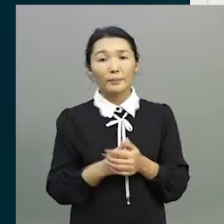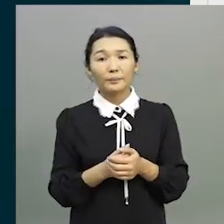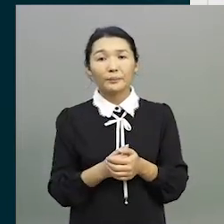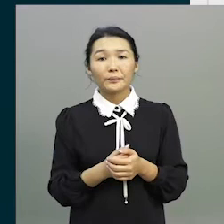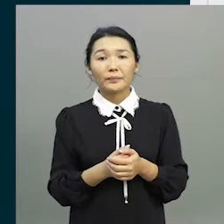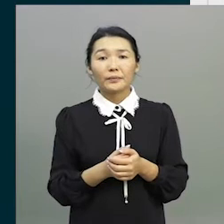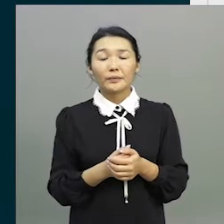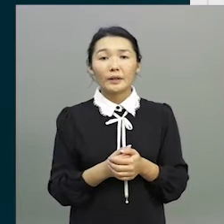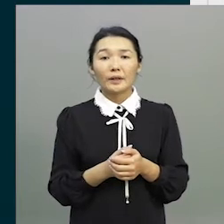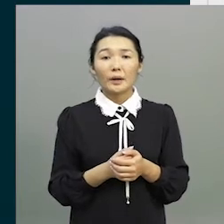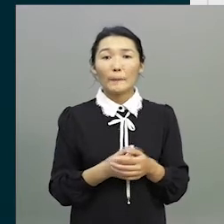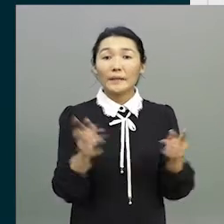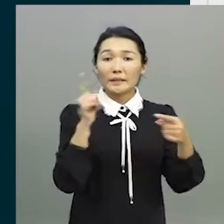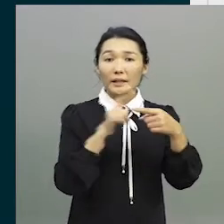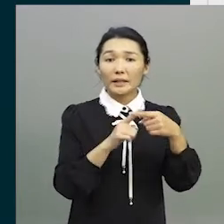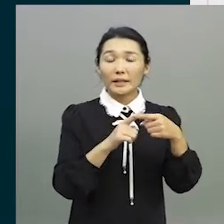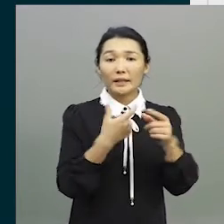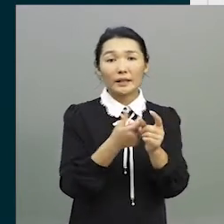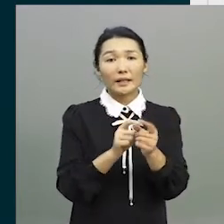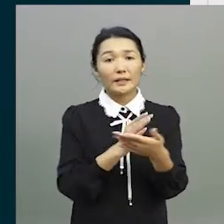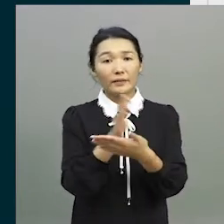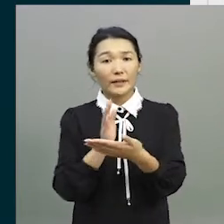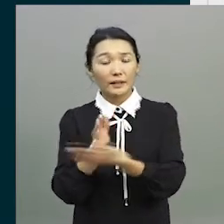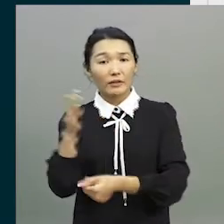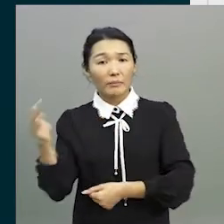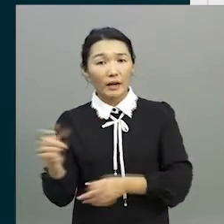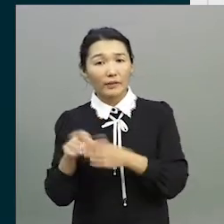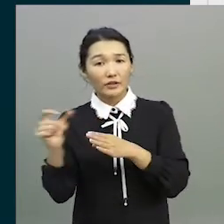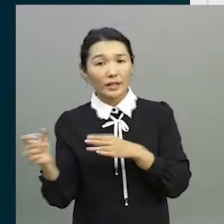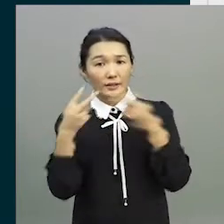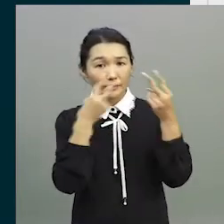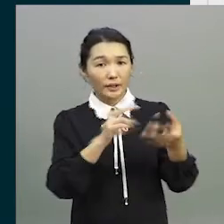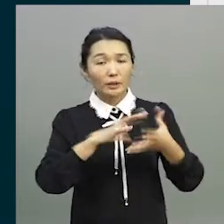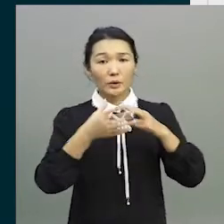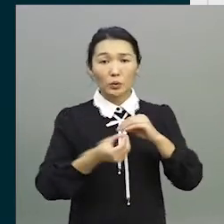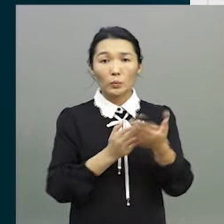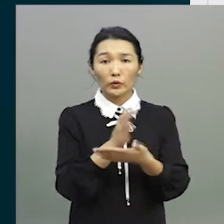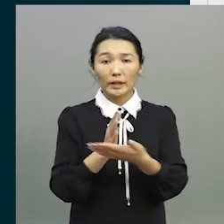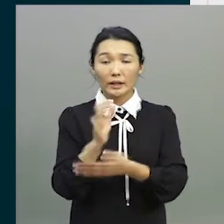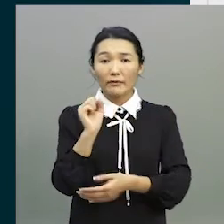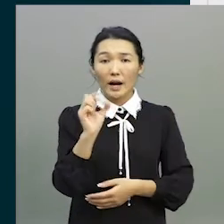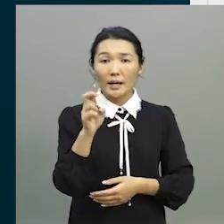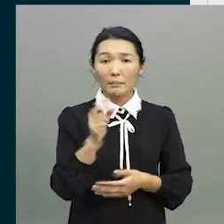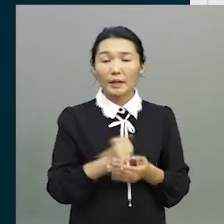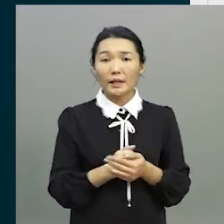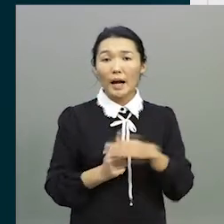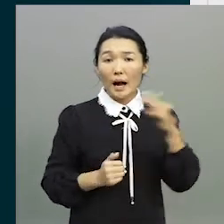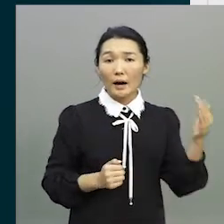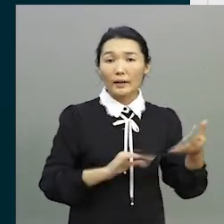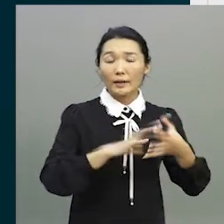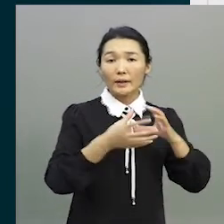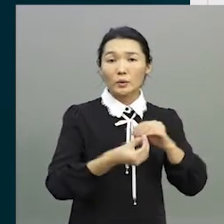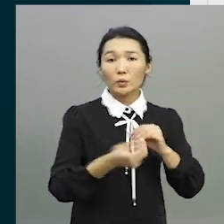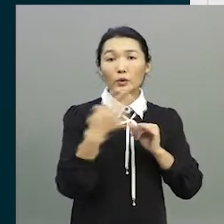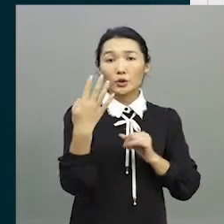по членам сложении этих векторов в правой части мы видим сумму векторов а и b а в левой сумму